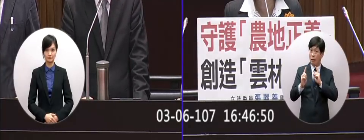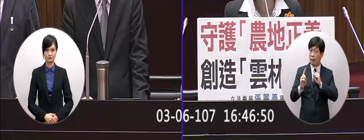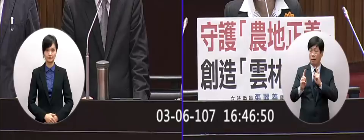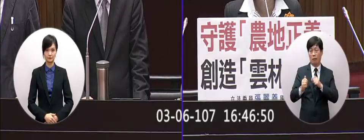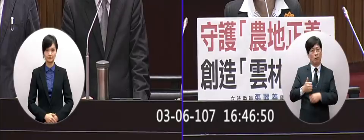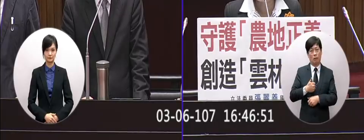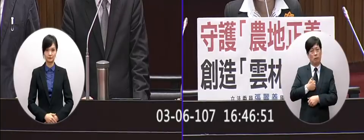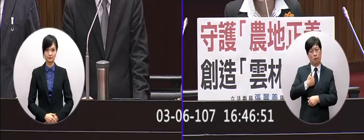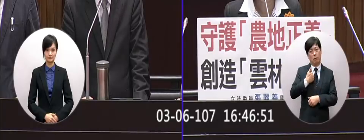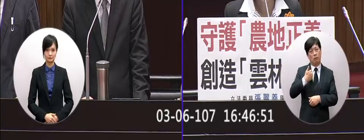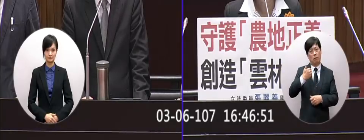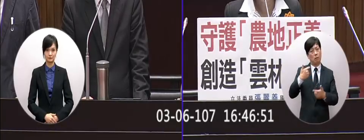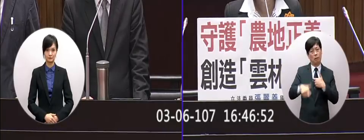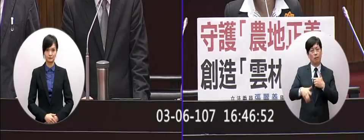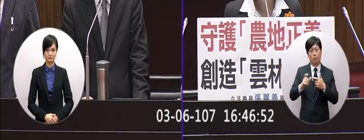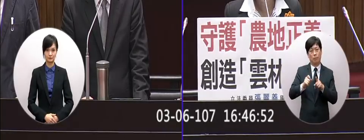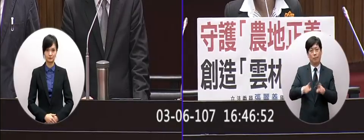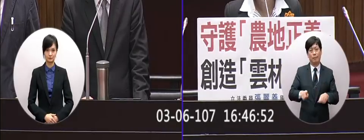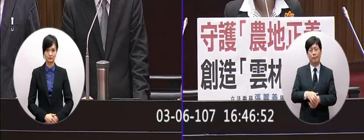真正是不公平啦。